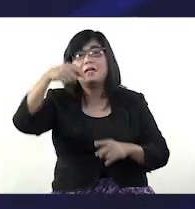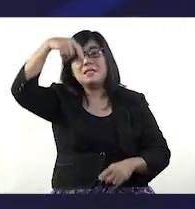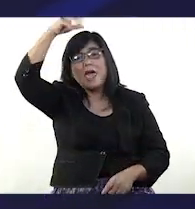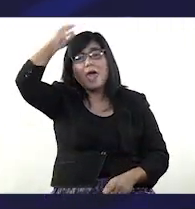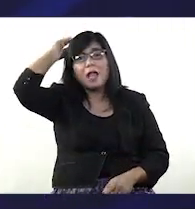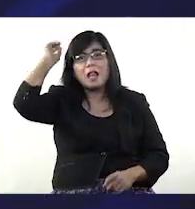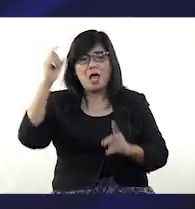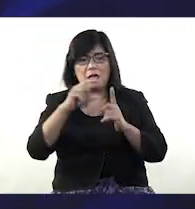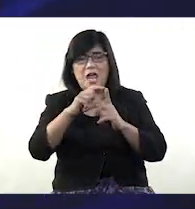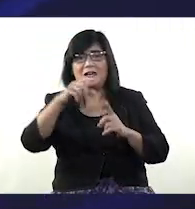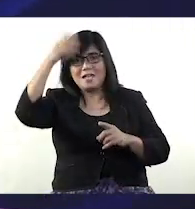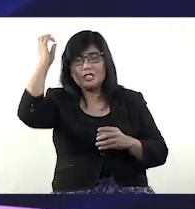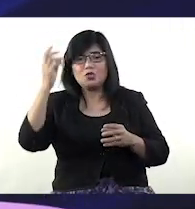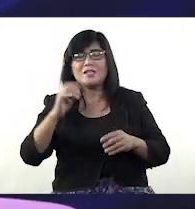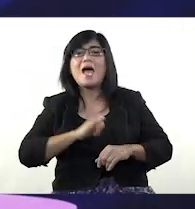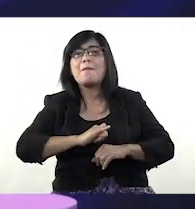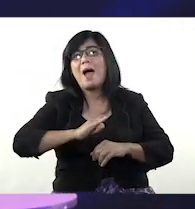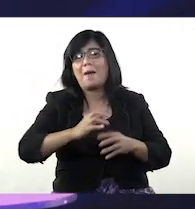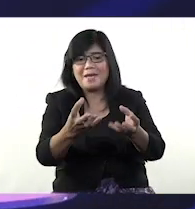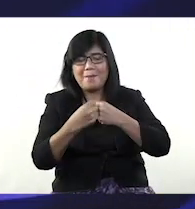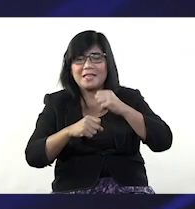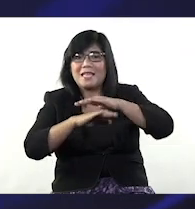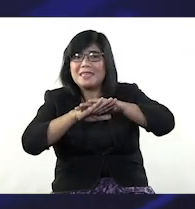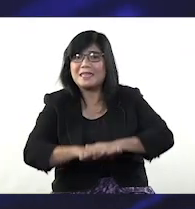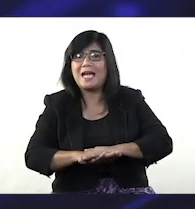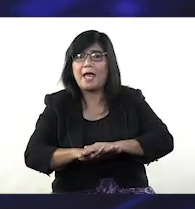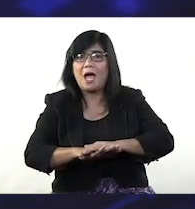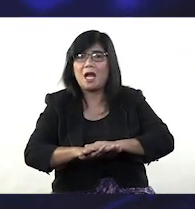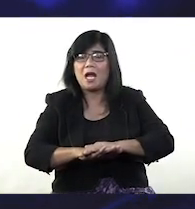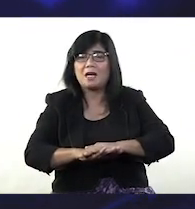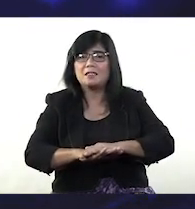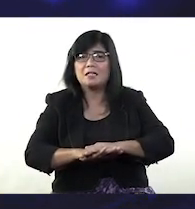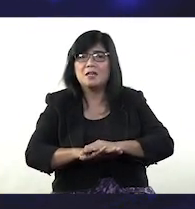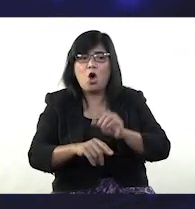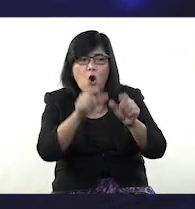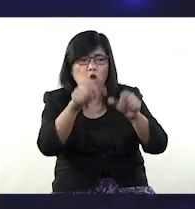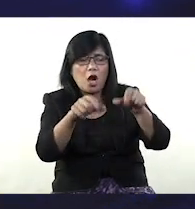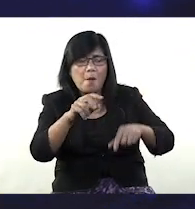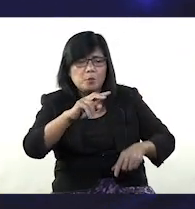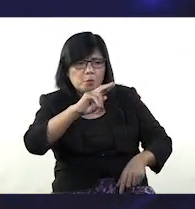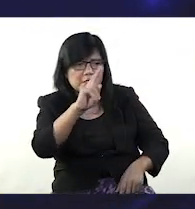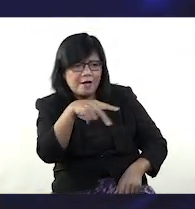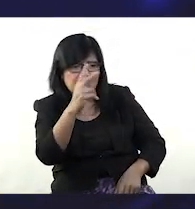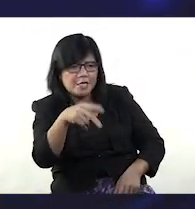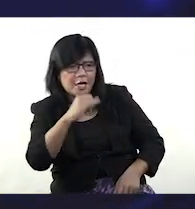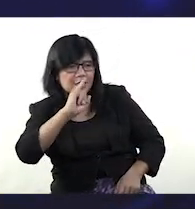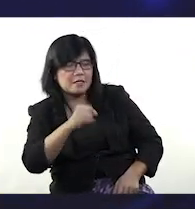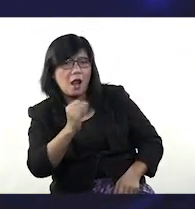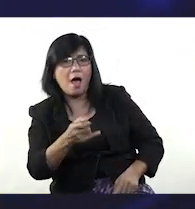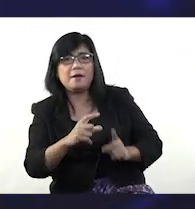Hai Chanyeol juga dapat tekanan Hai makan orang coba mencari-cari kesalahan pada